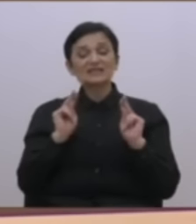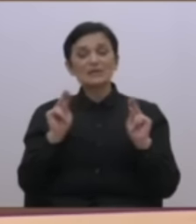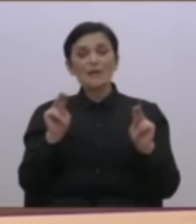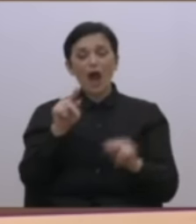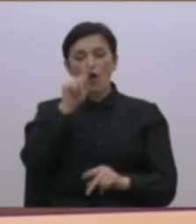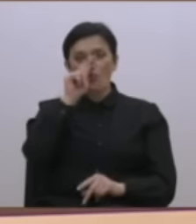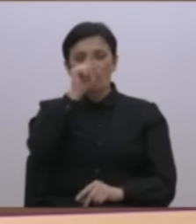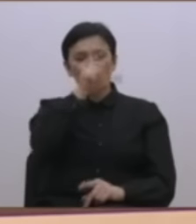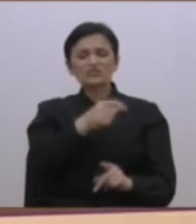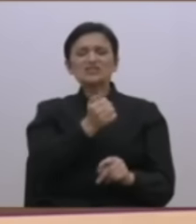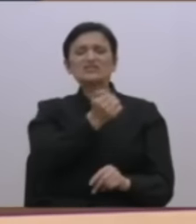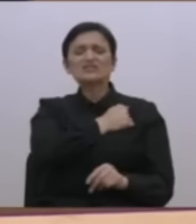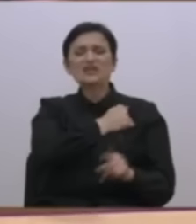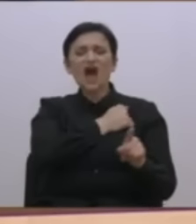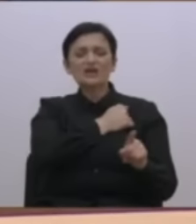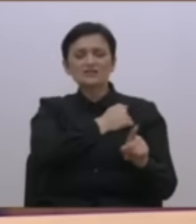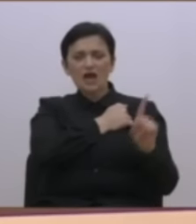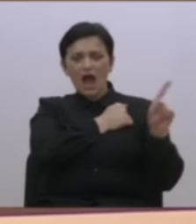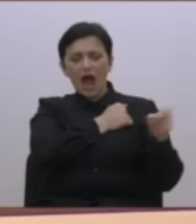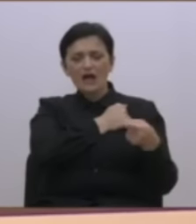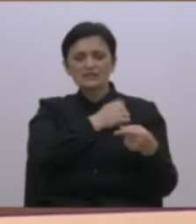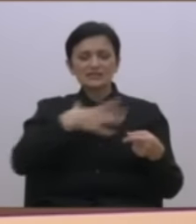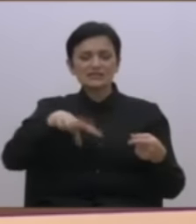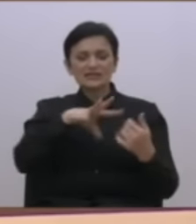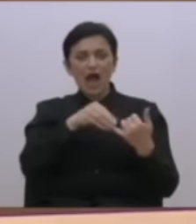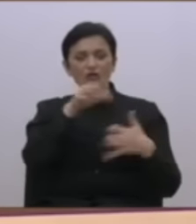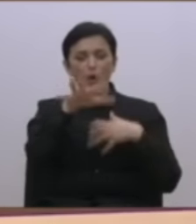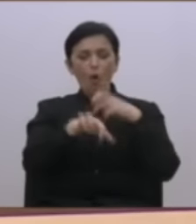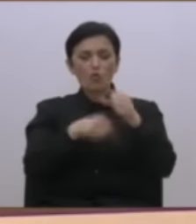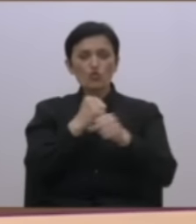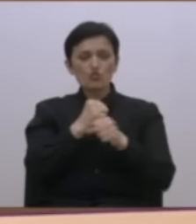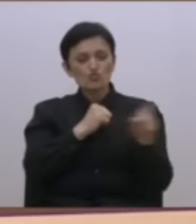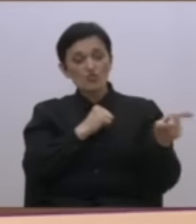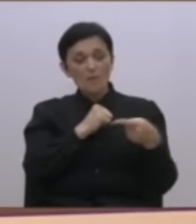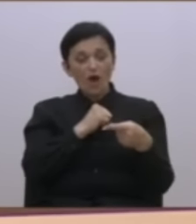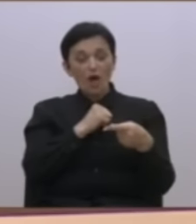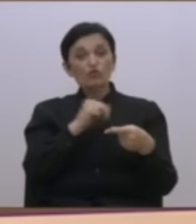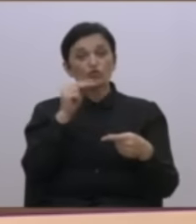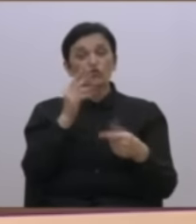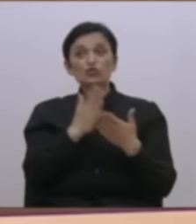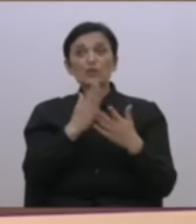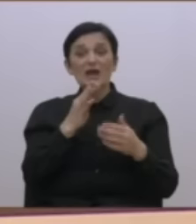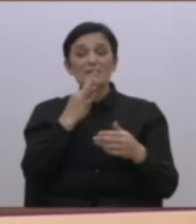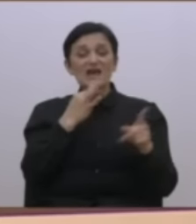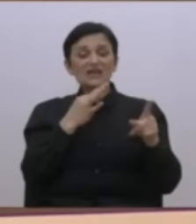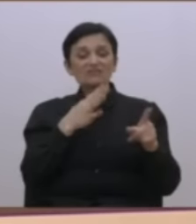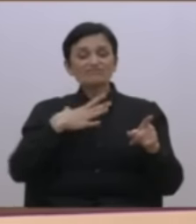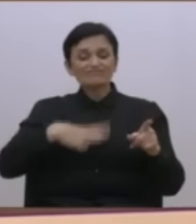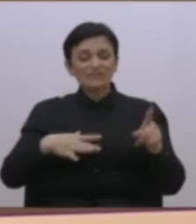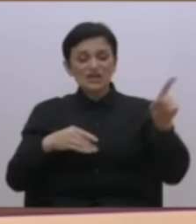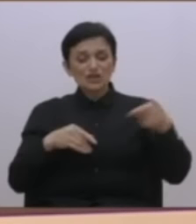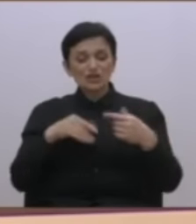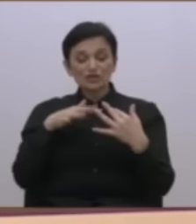Putini saqali aizulesom jer sakartvelos okupatsia moeqtina da turme izulebuli gaxta mere